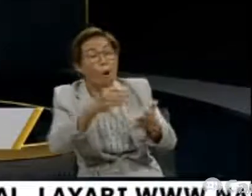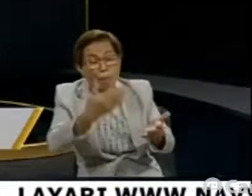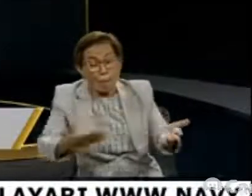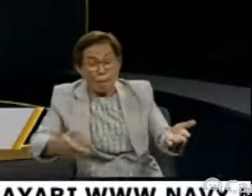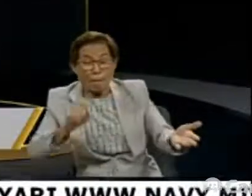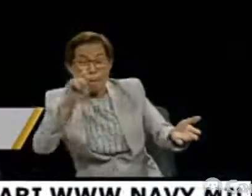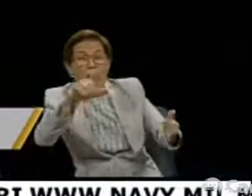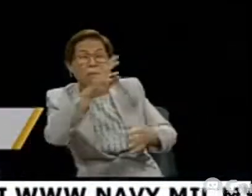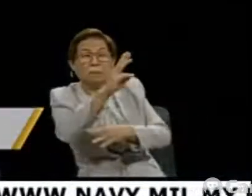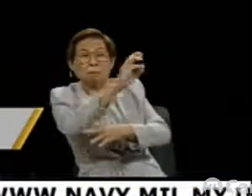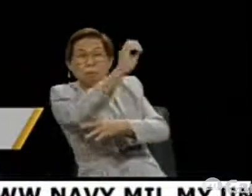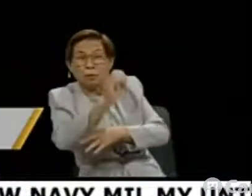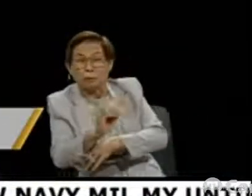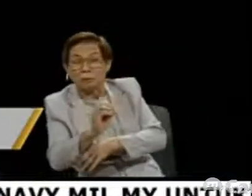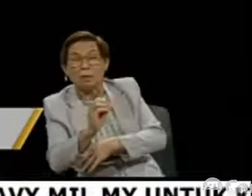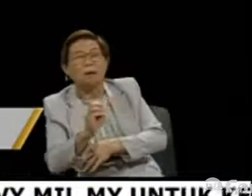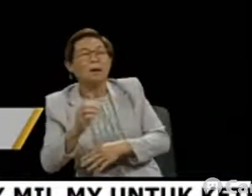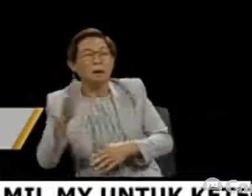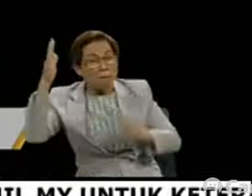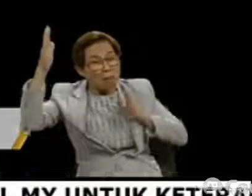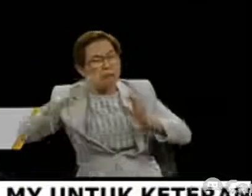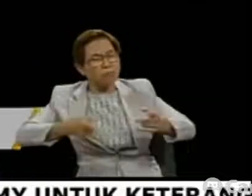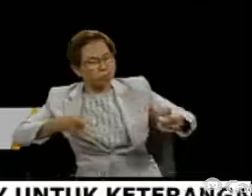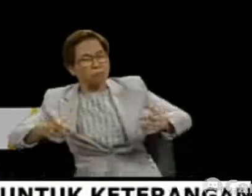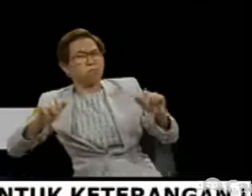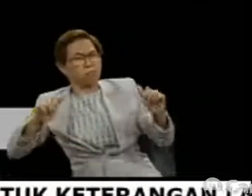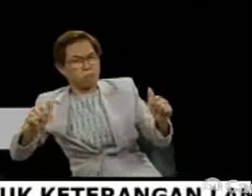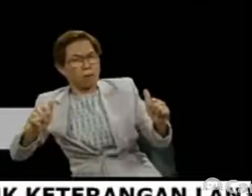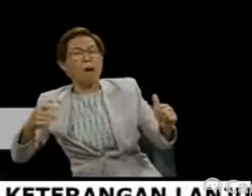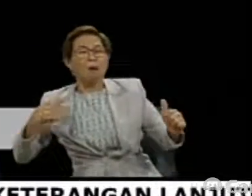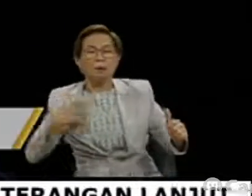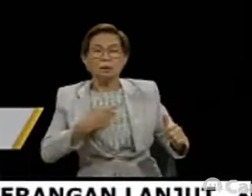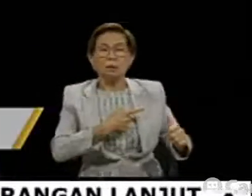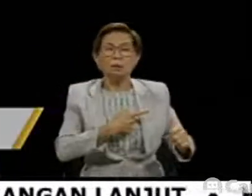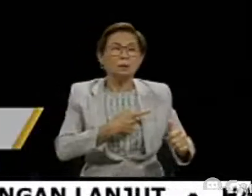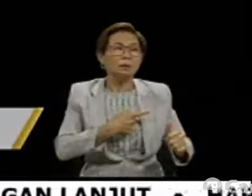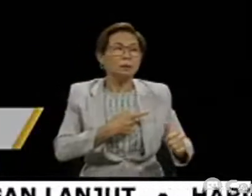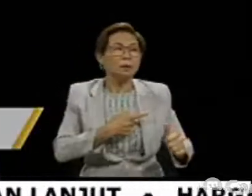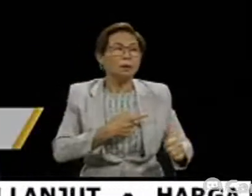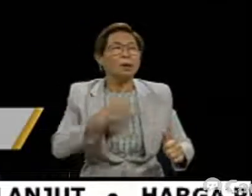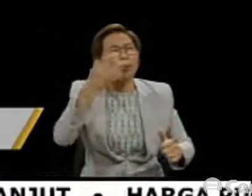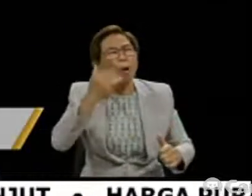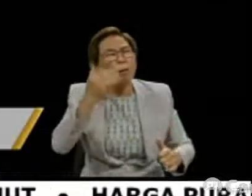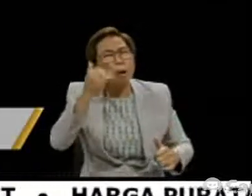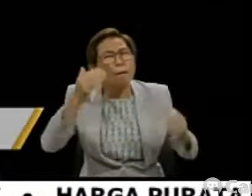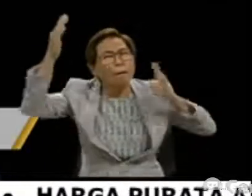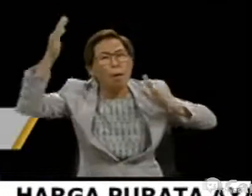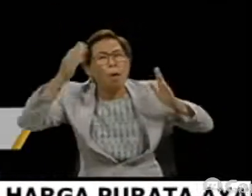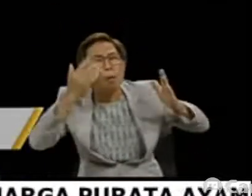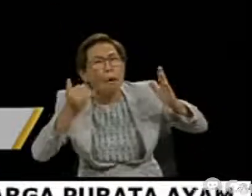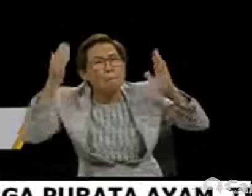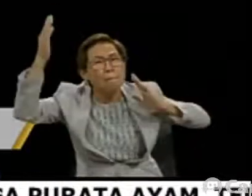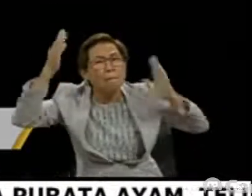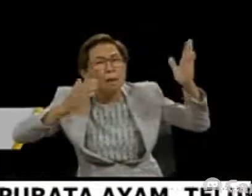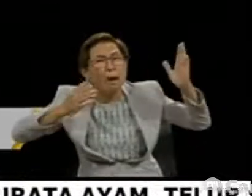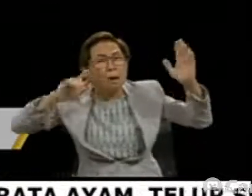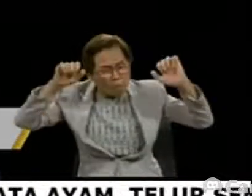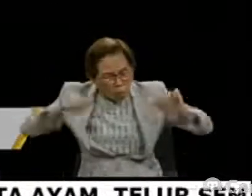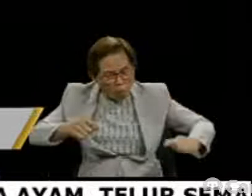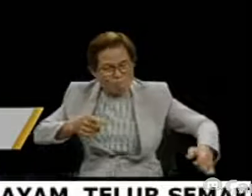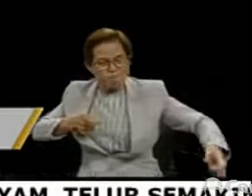600 inked richly sebagai itu kita salah satu sebab mengapa Malaysia dapat